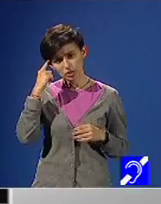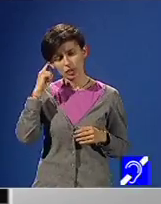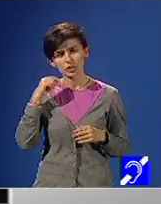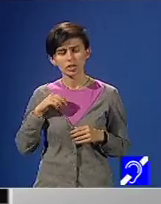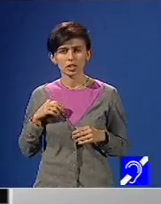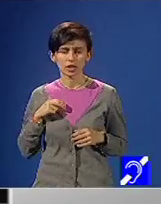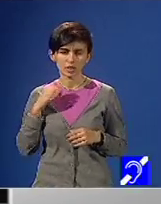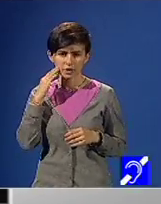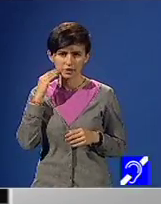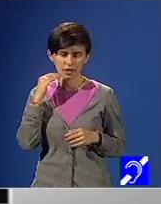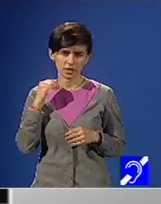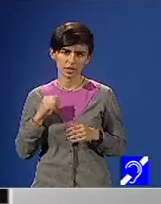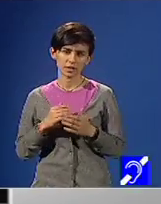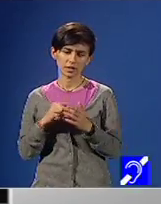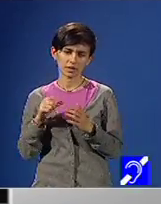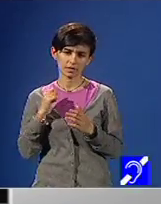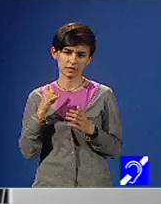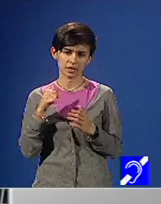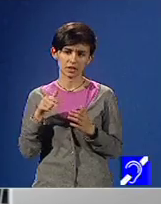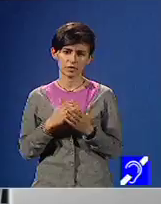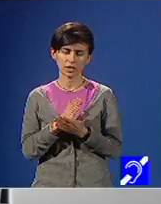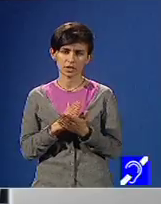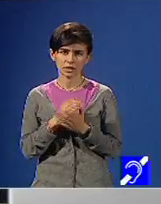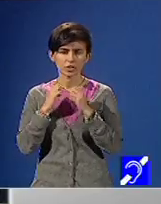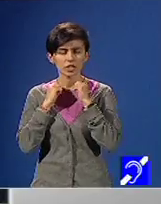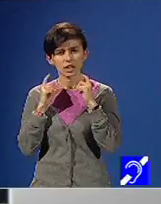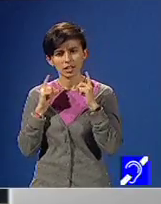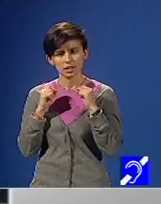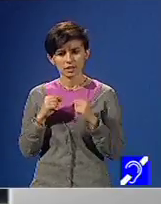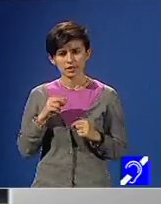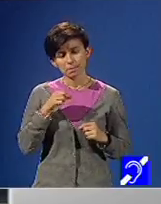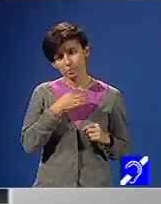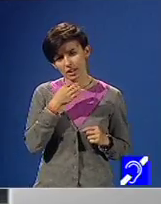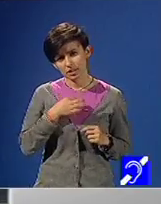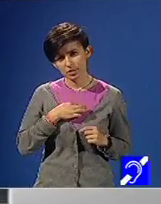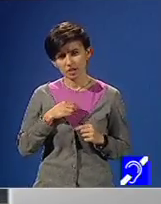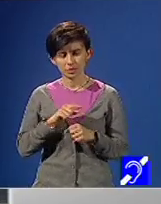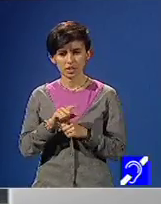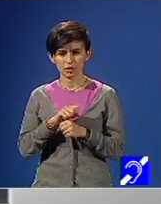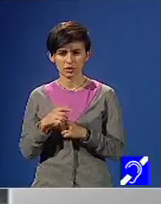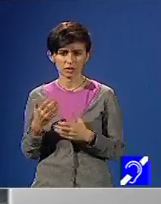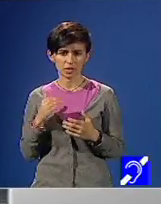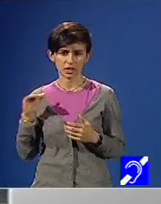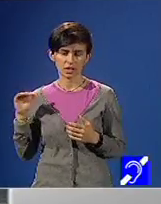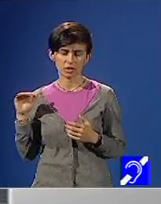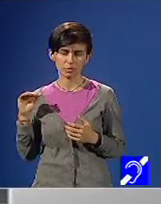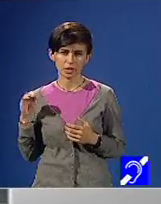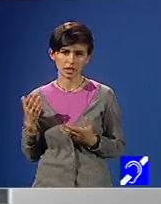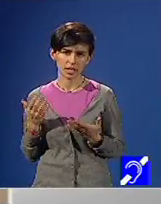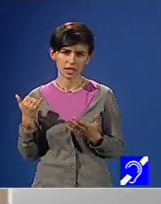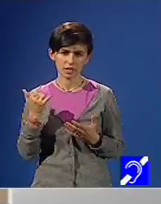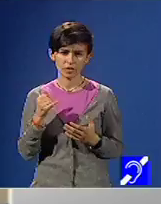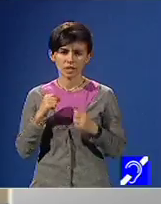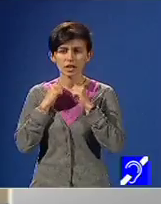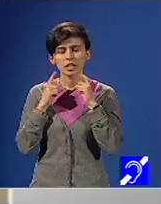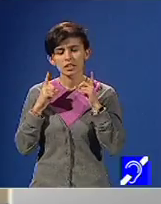serviciile voastre. Vorbește-ne despre acele lucruri de care copiii care trec pragul grădiniței malteze au parte în intervențiile